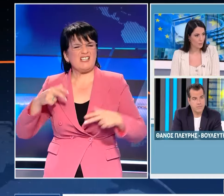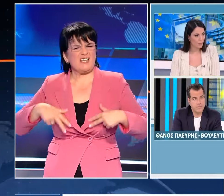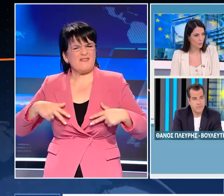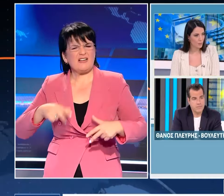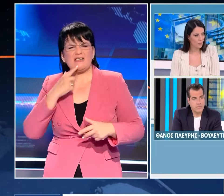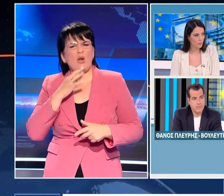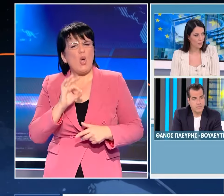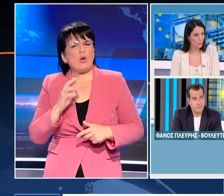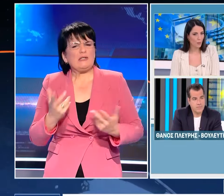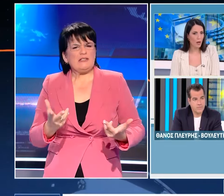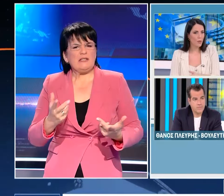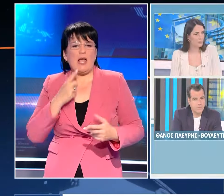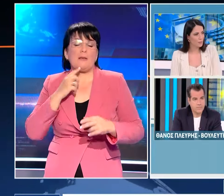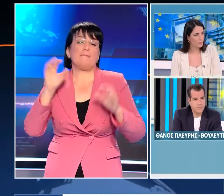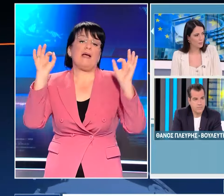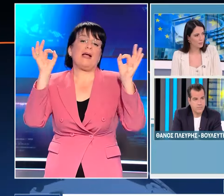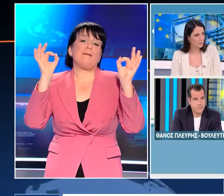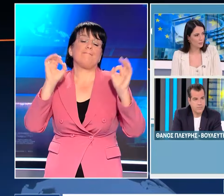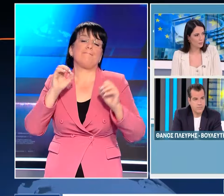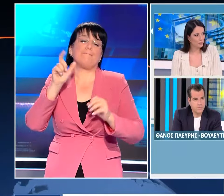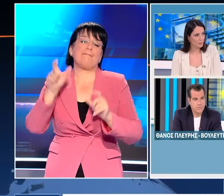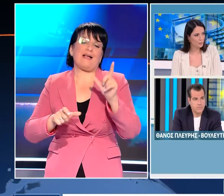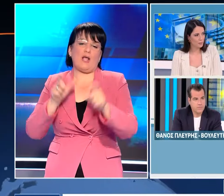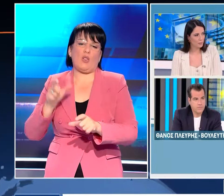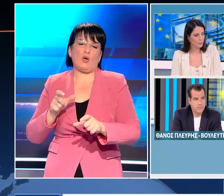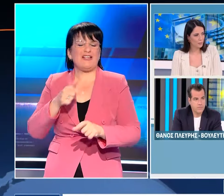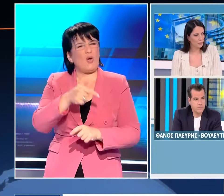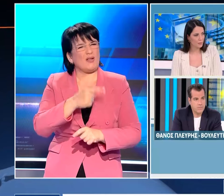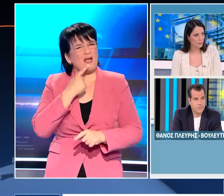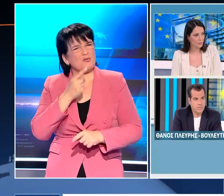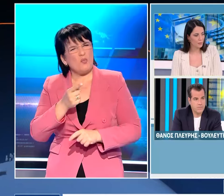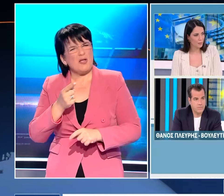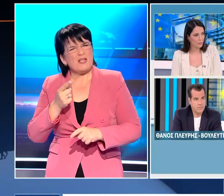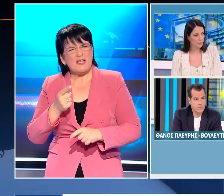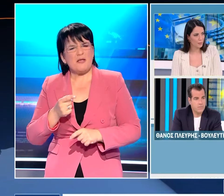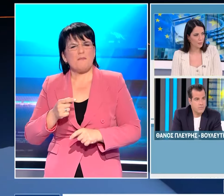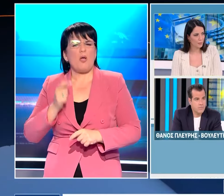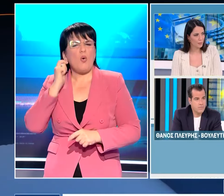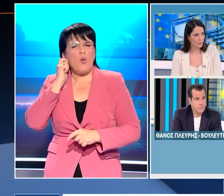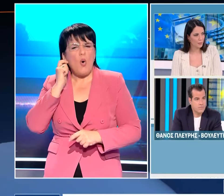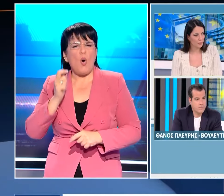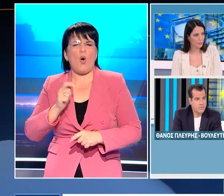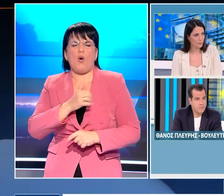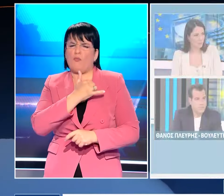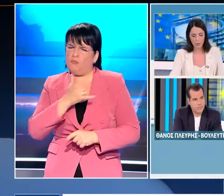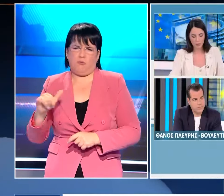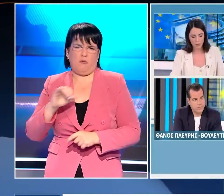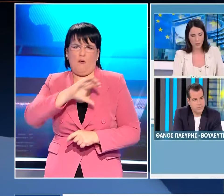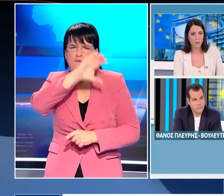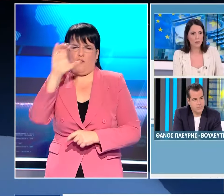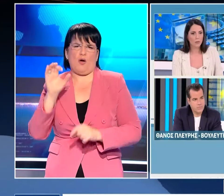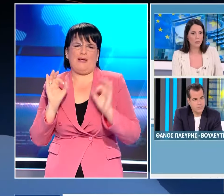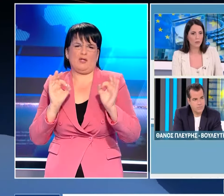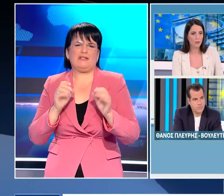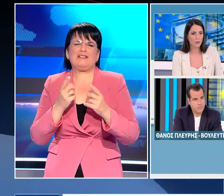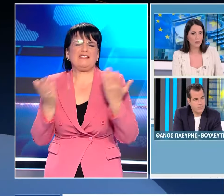θα λεγόμαστε Μακεδόνες. Εδώ... Ποια είναι η διαφορά του με τον Άδωνη Γεωργιάδη που έλεγε ότι εγώ δεν θα τους αποκαλώ ποτέ Βόρειο Μακεδόνες. Τι έπρεπε, ρε